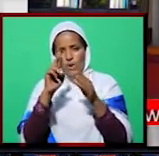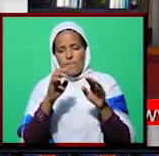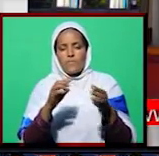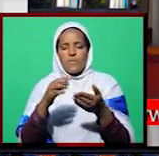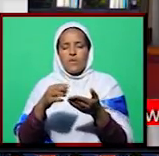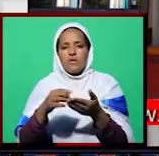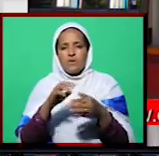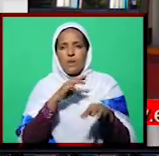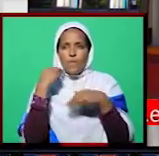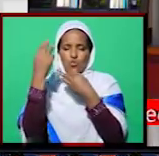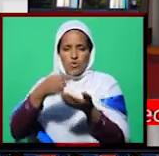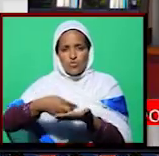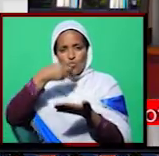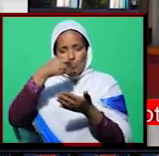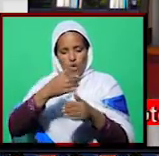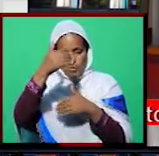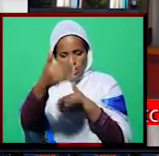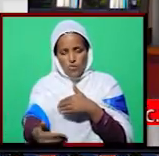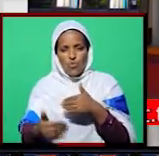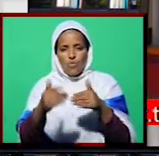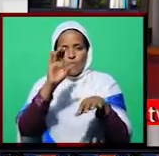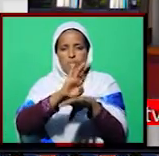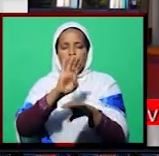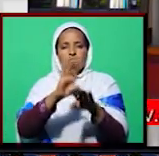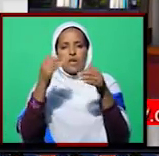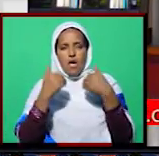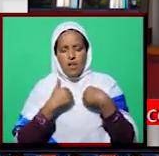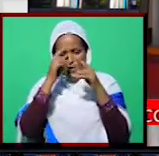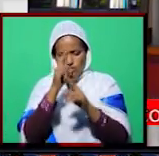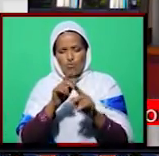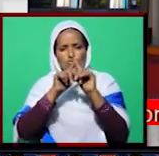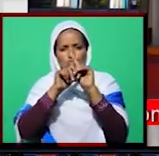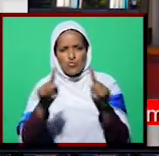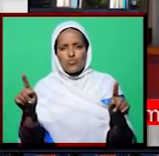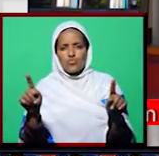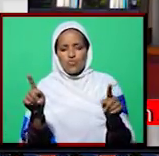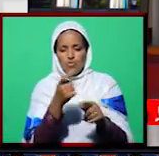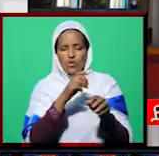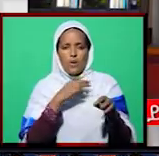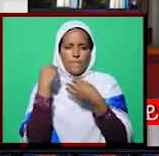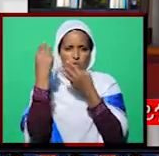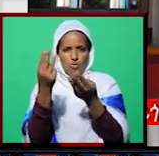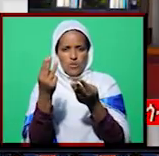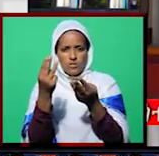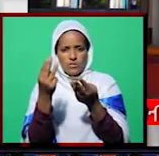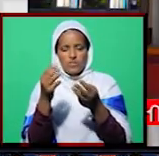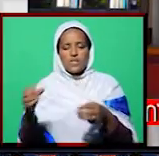ከስጋው ደሙ ወይም ከመስዋዕተ ቁርባኑ ቀጥሎ በቤተ ክርስቲያናችን ያለ ክቡር ልዩ የሆነ መስዋዕት